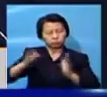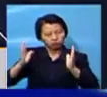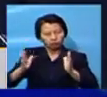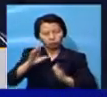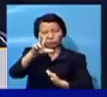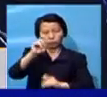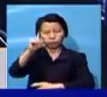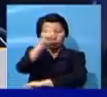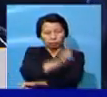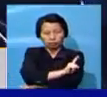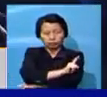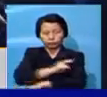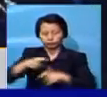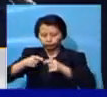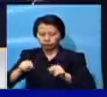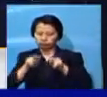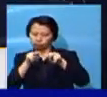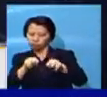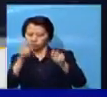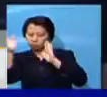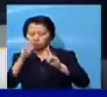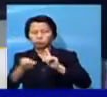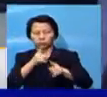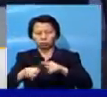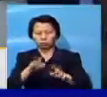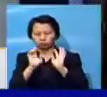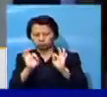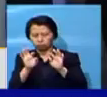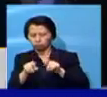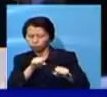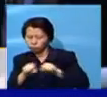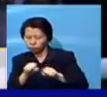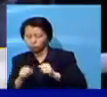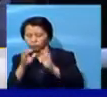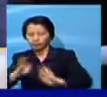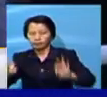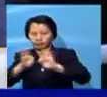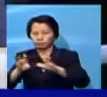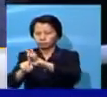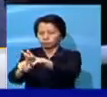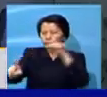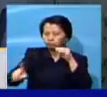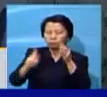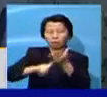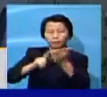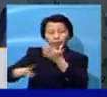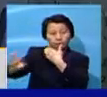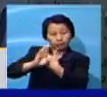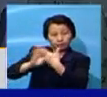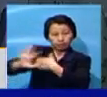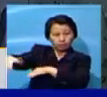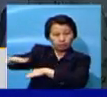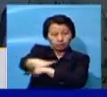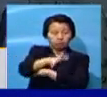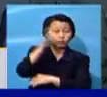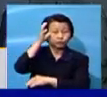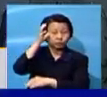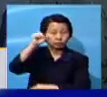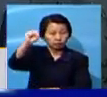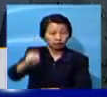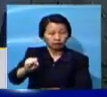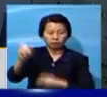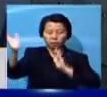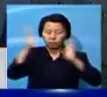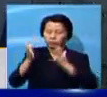30 hari jepun melihat Malaysia sebagai Rakan strategik yang penting dalam membanterasarang ancaman di perairan laut China Selatan dan